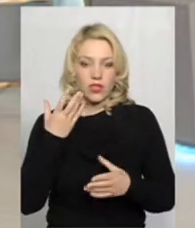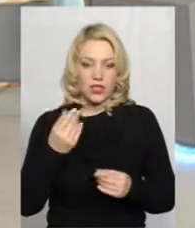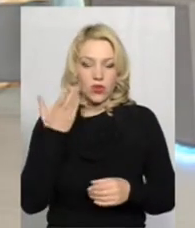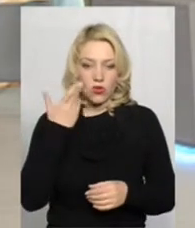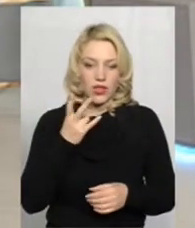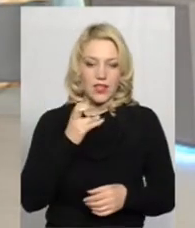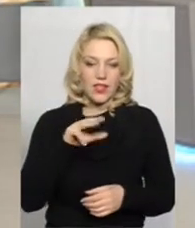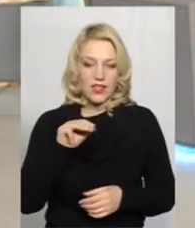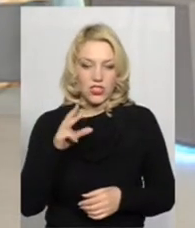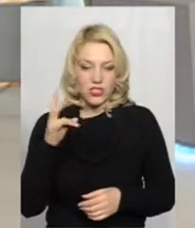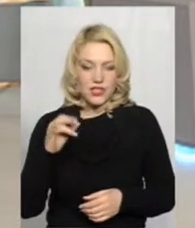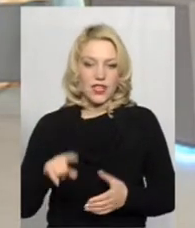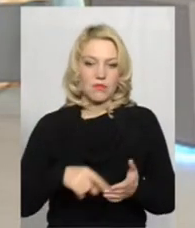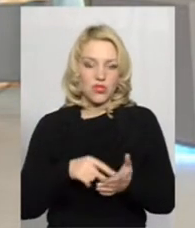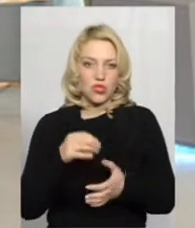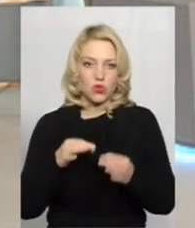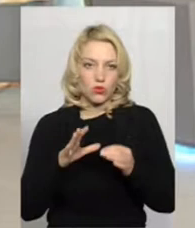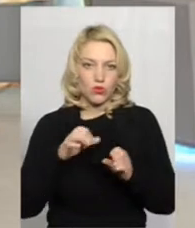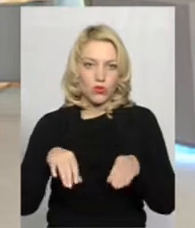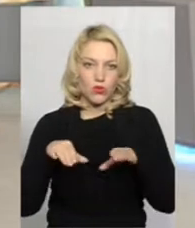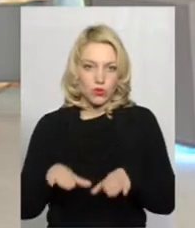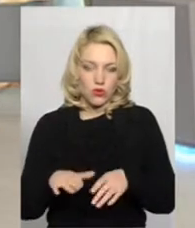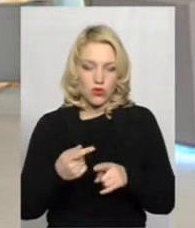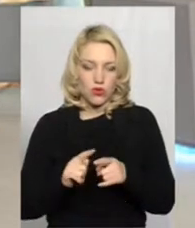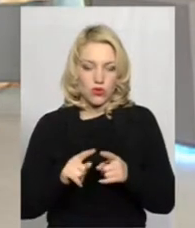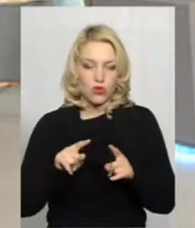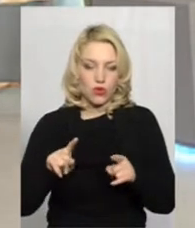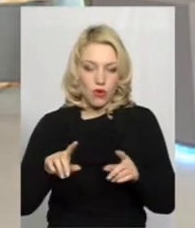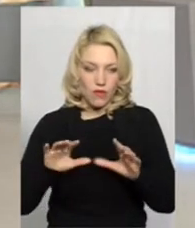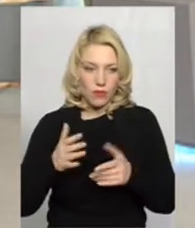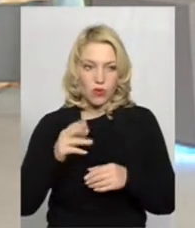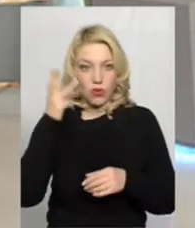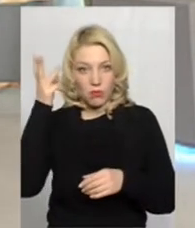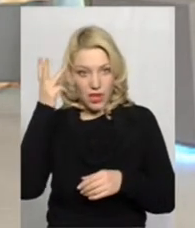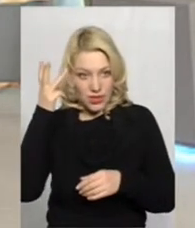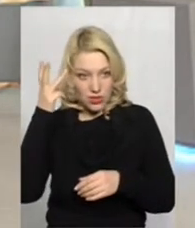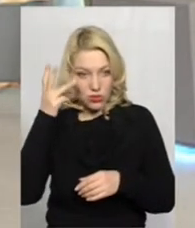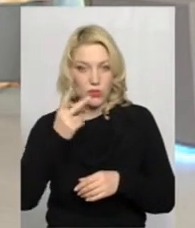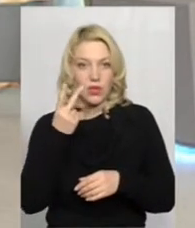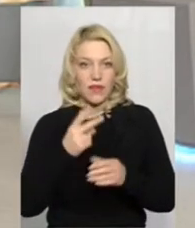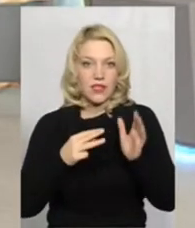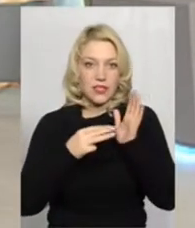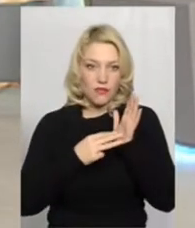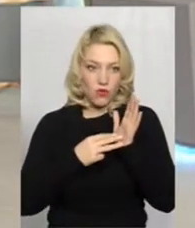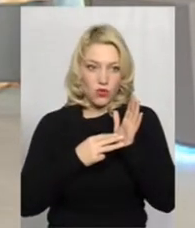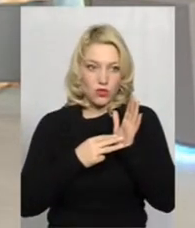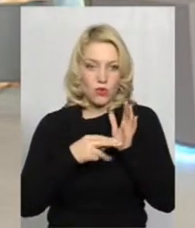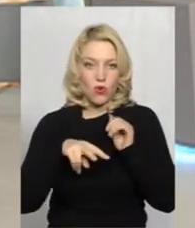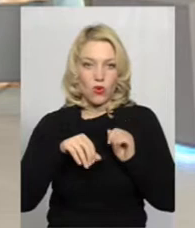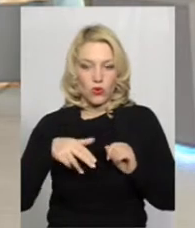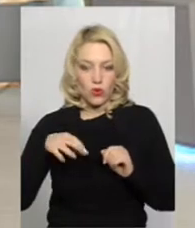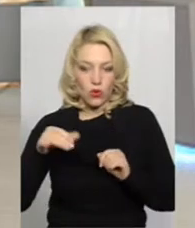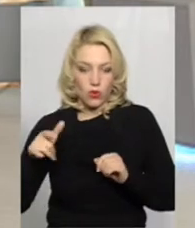Нетішинський міський суд виносив постанову стосовно цього випадку, у Хмельницькому 28